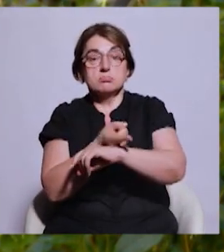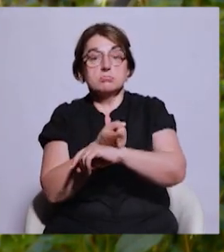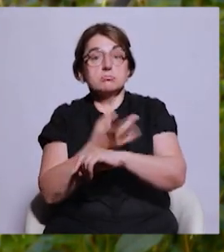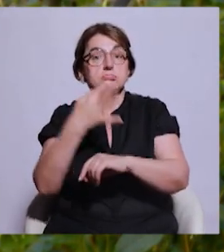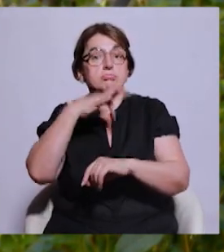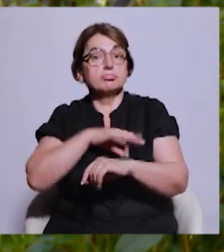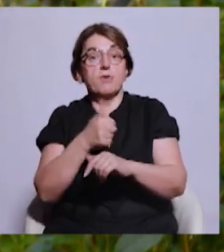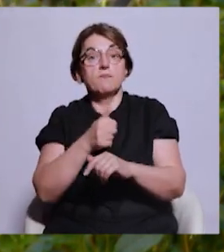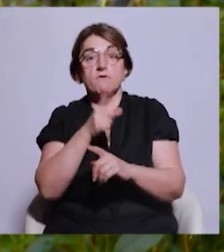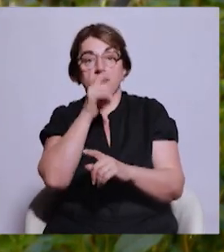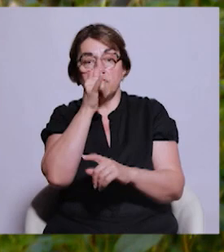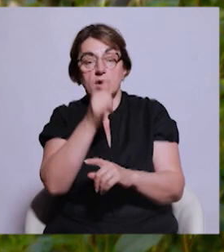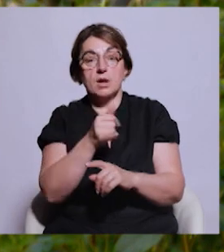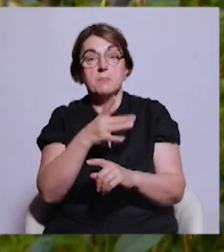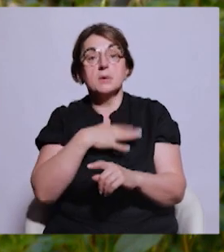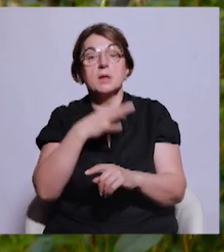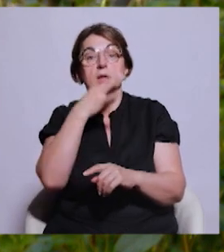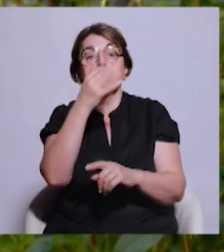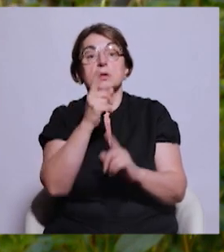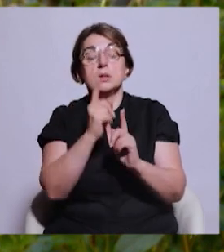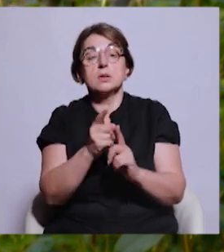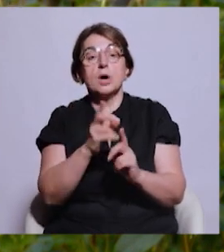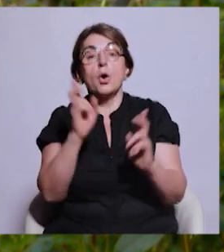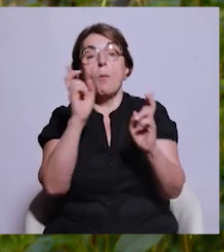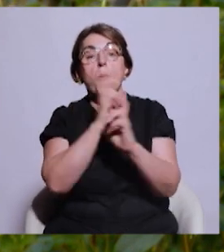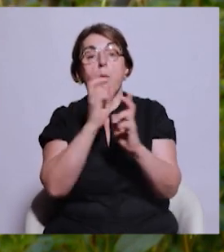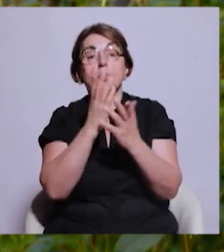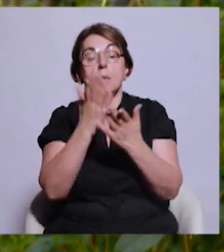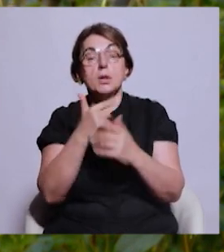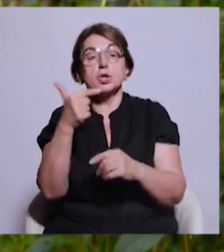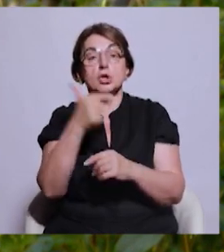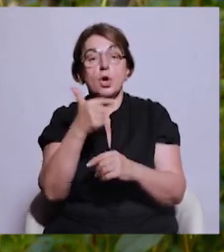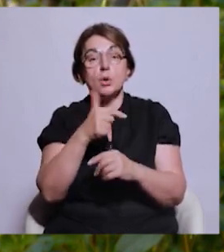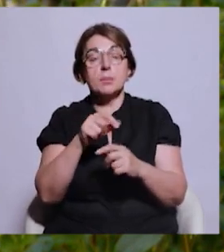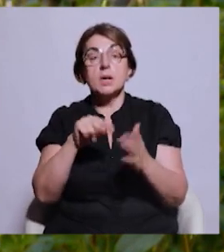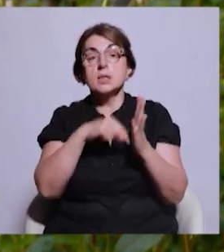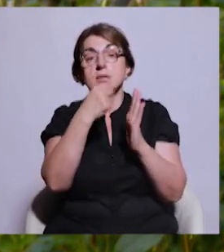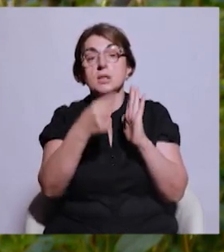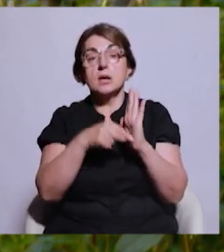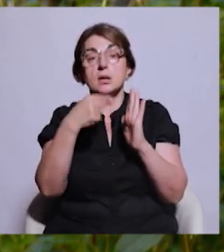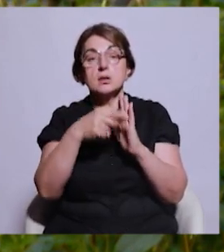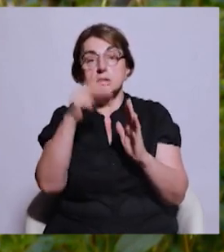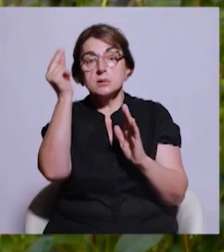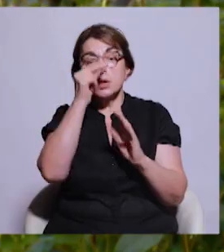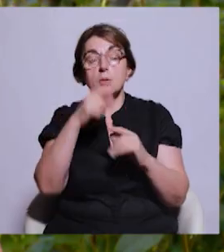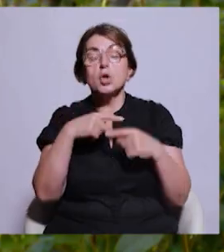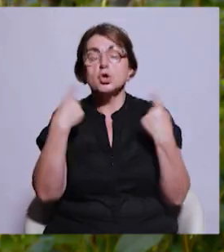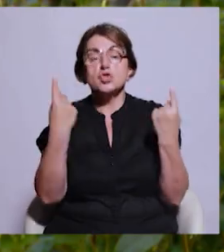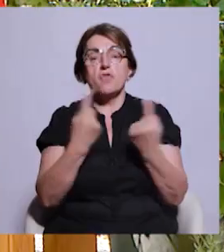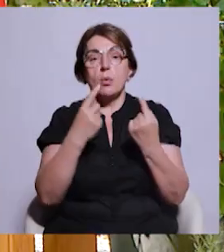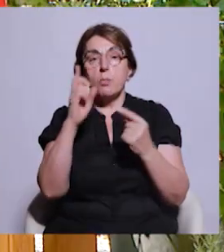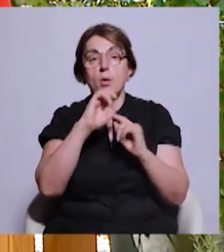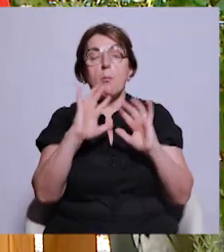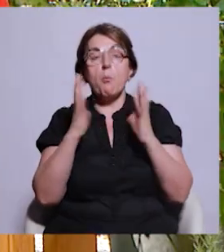კომპასის გამოყენების მექანიზმს. მინდა გითხრათ ისიც, რომ ბუნებაში, გეოგრაფიული საკითხების დასწავლაში და ზოგადად